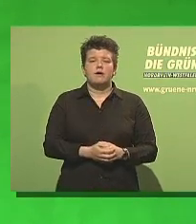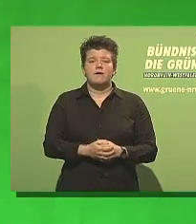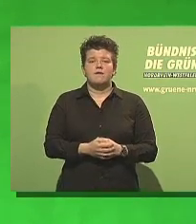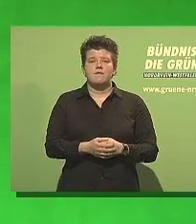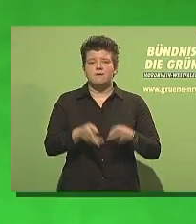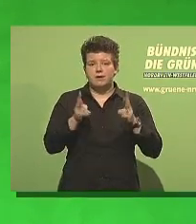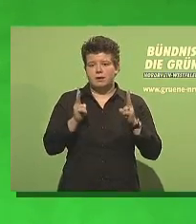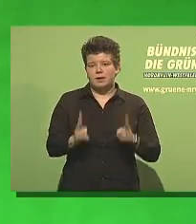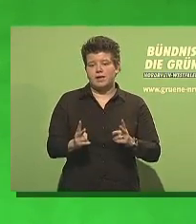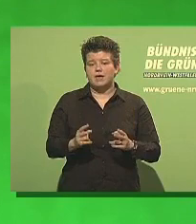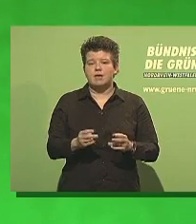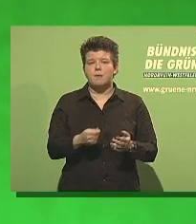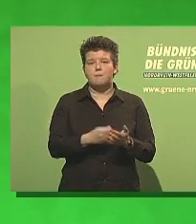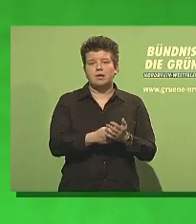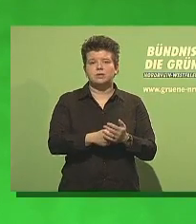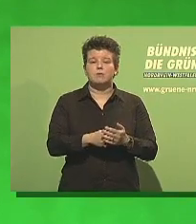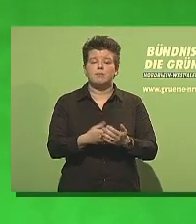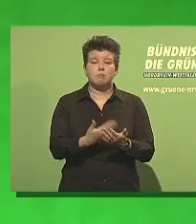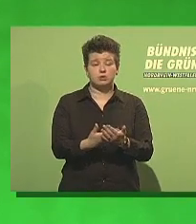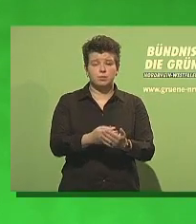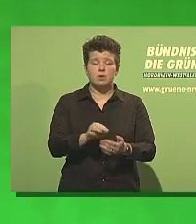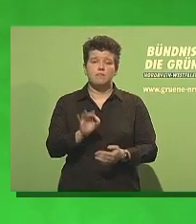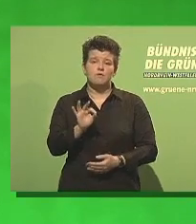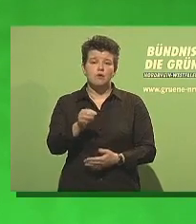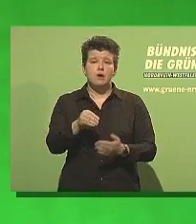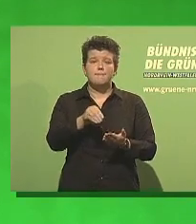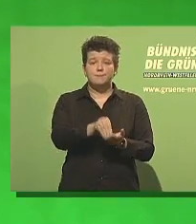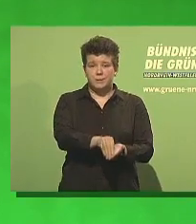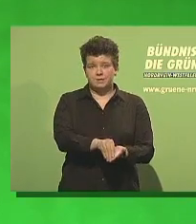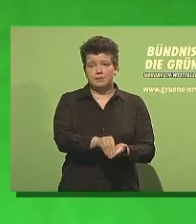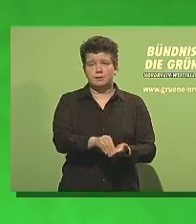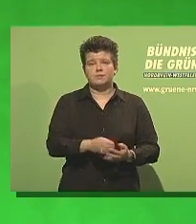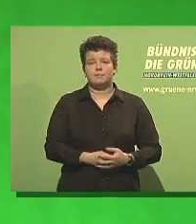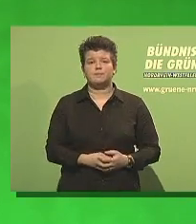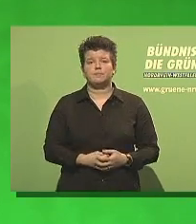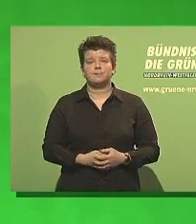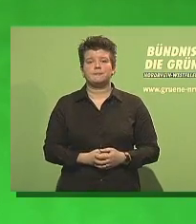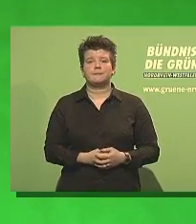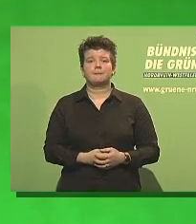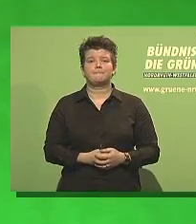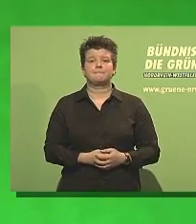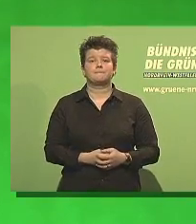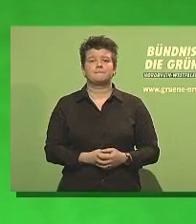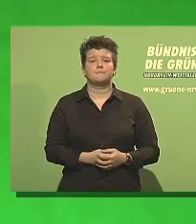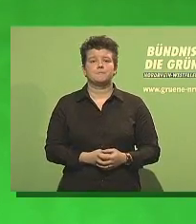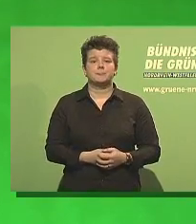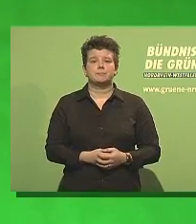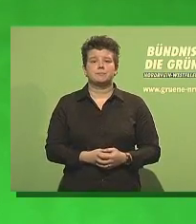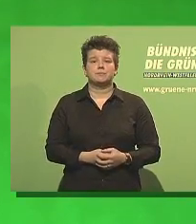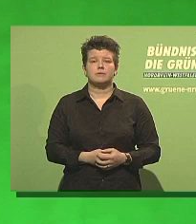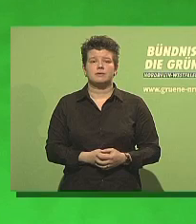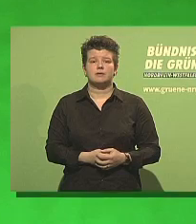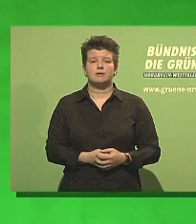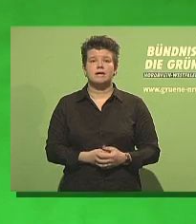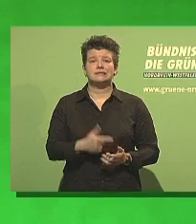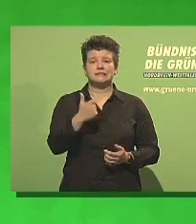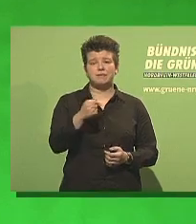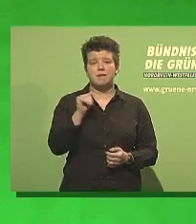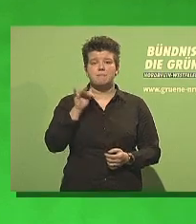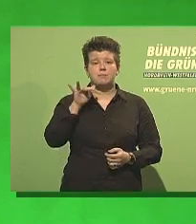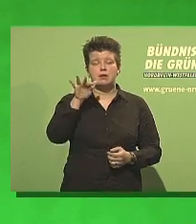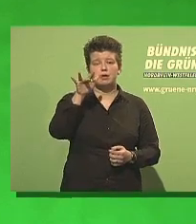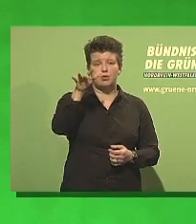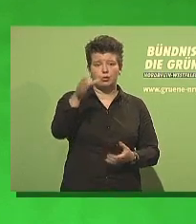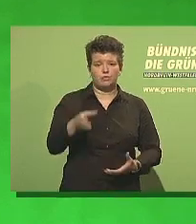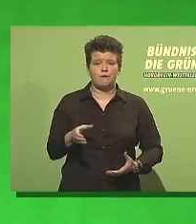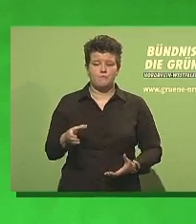wir wollen als Grüne Bundestagsfraktion, wenn wir mitgestalten können, 2 Milliarden in einen Fonds tun für die Kommunen, damit